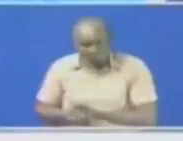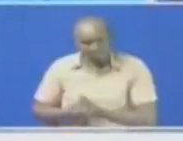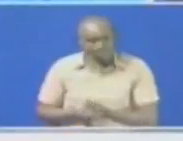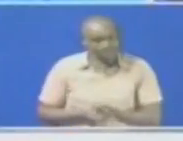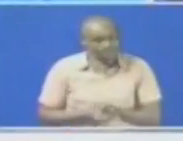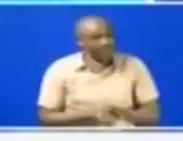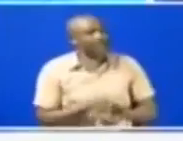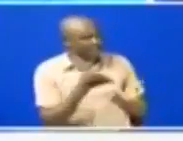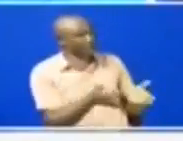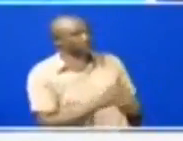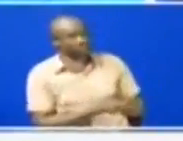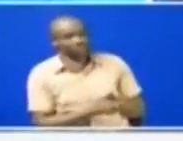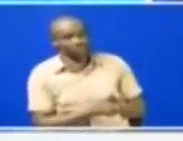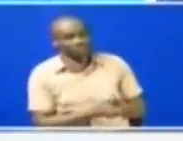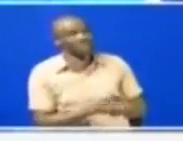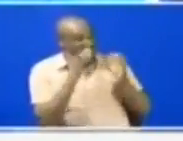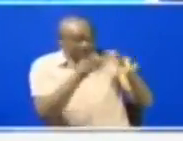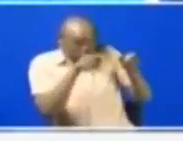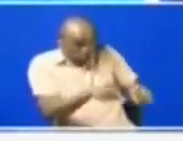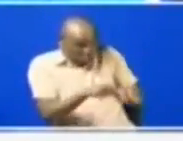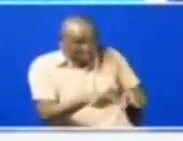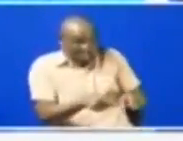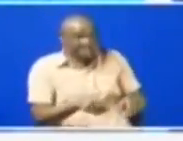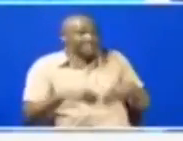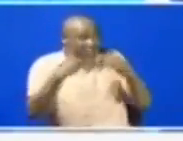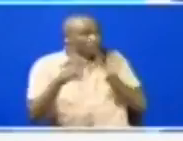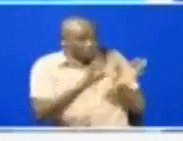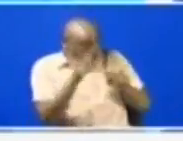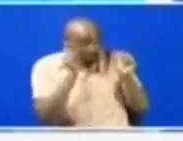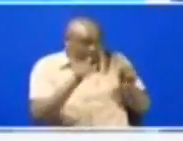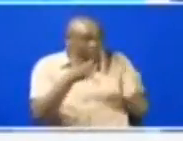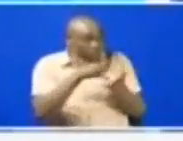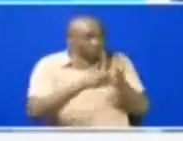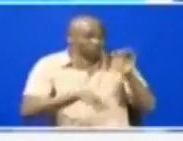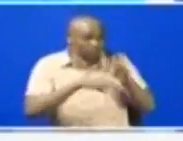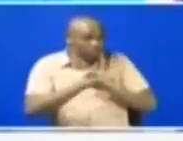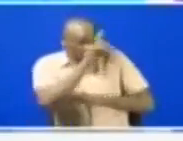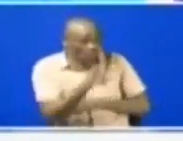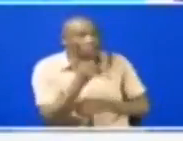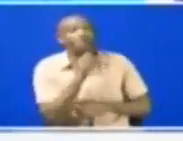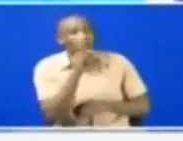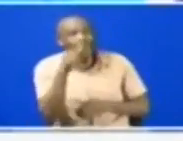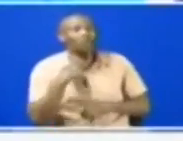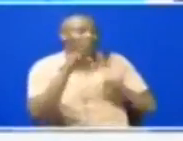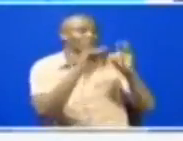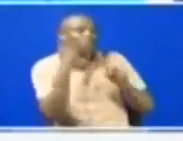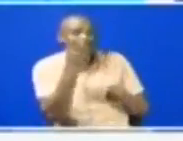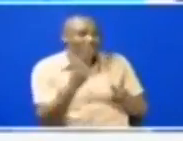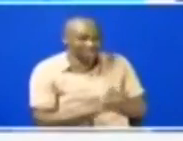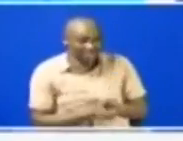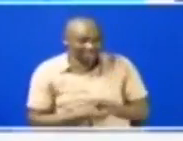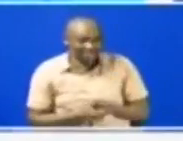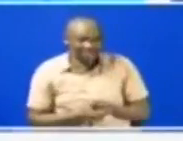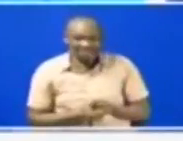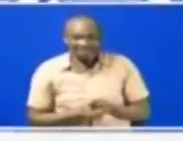Na tukisema leo ukipewa fursa. Ndiyo. Bado unaweza cheza ama unataka kuwa kocha? Unaweza fanya kitu